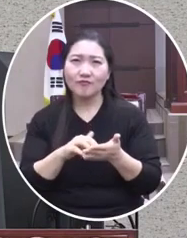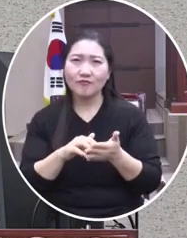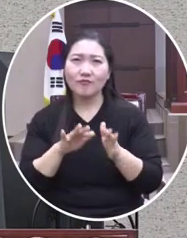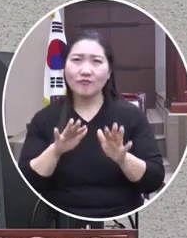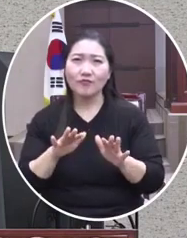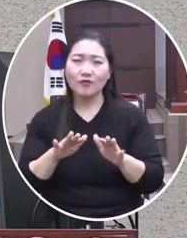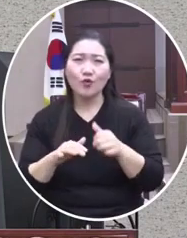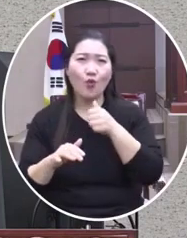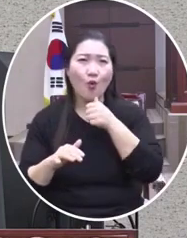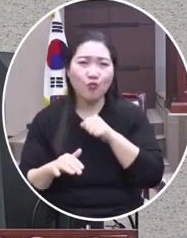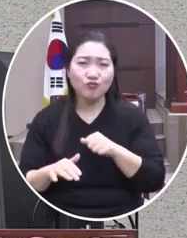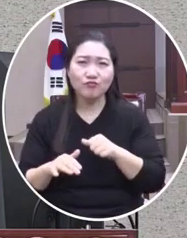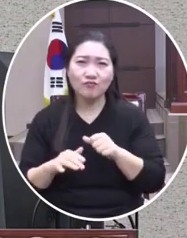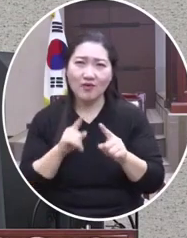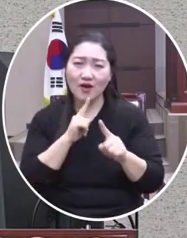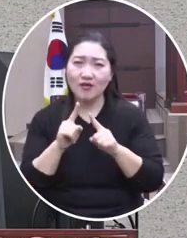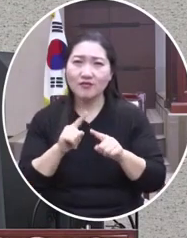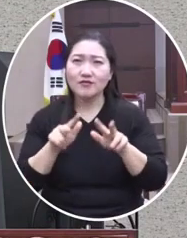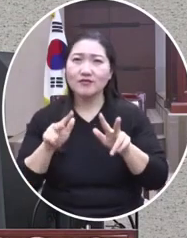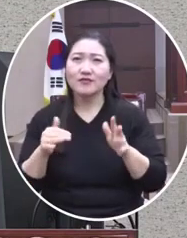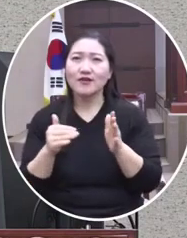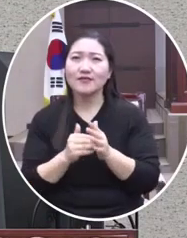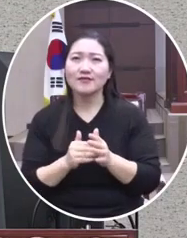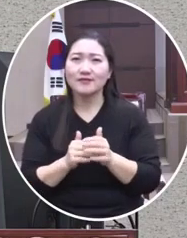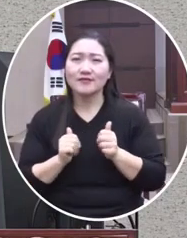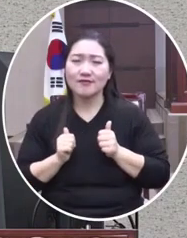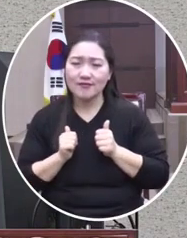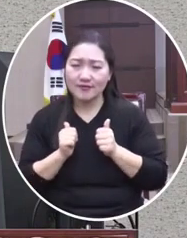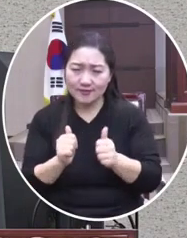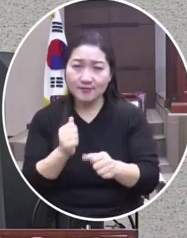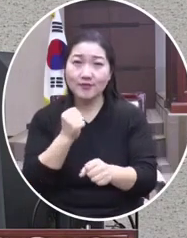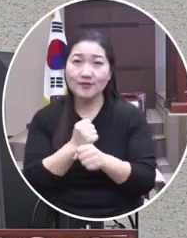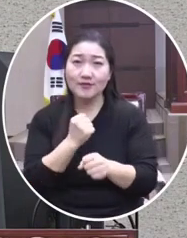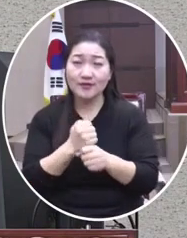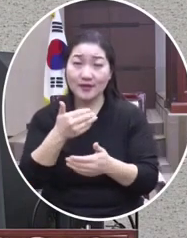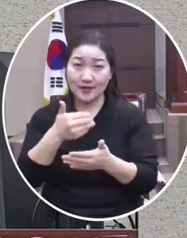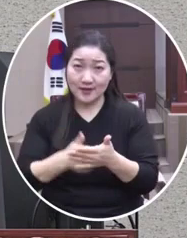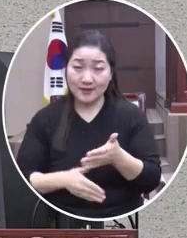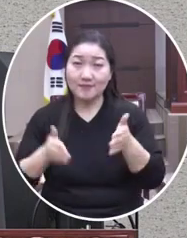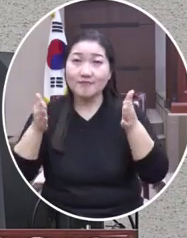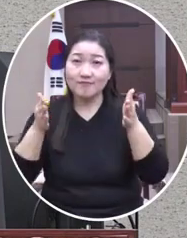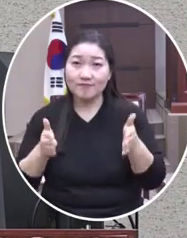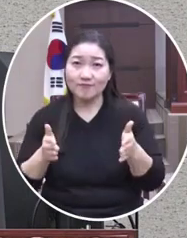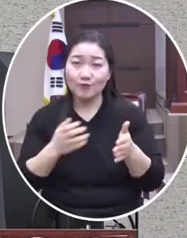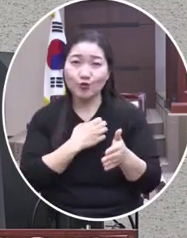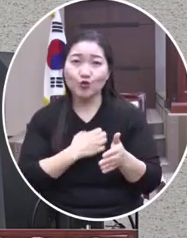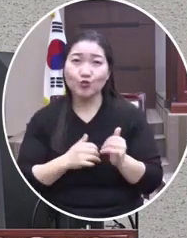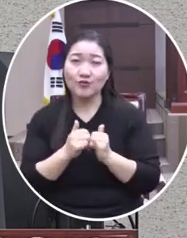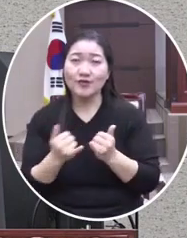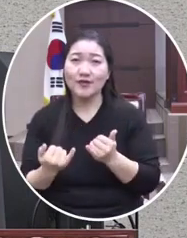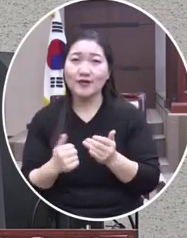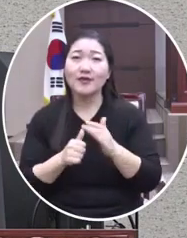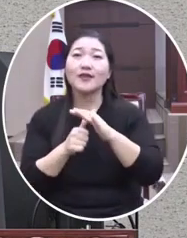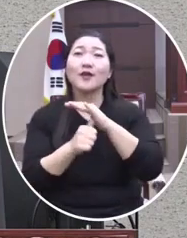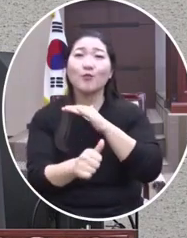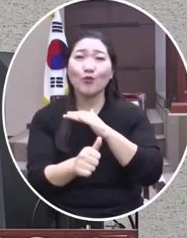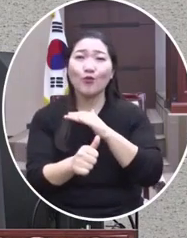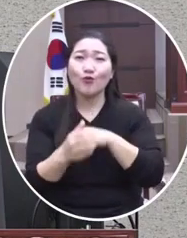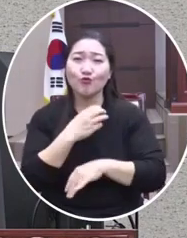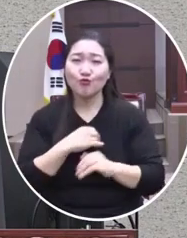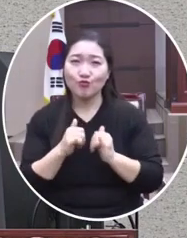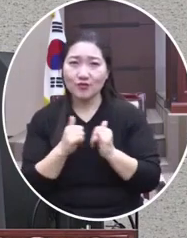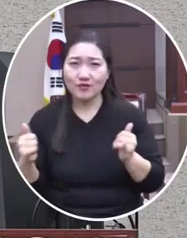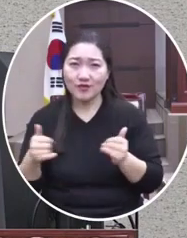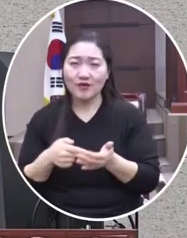최다 5분 발언 등 지금까지 열심히 해왔지만 남은 기간도 구민의 대변자로서 구민의